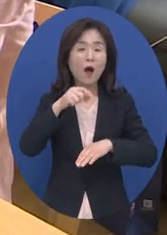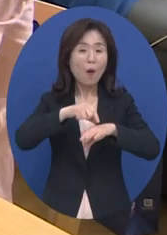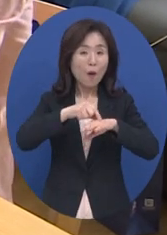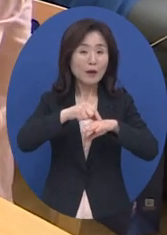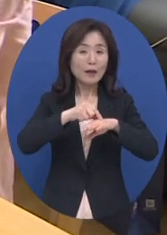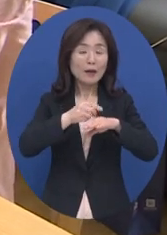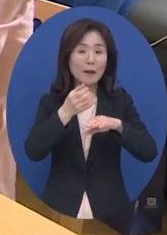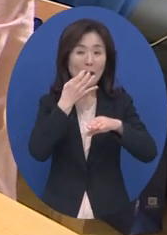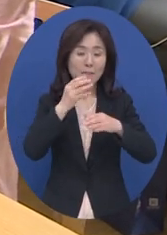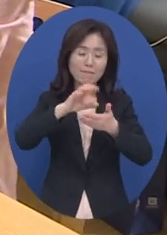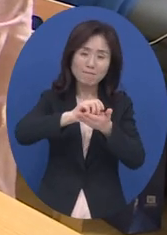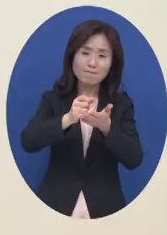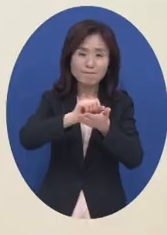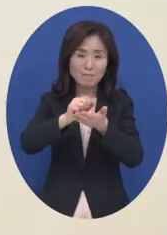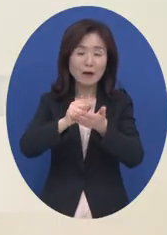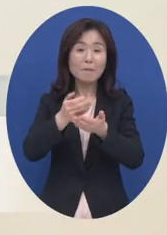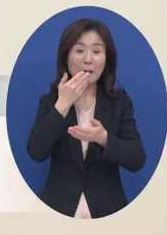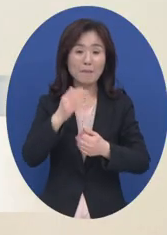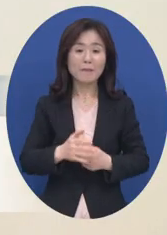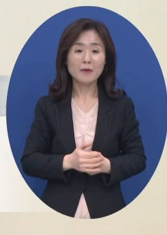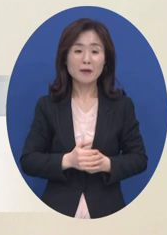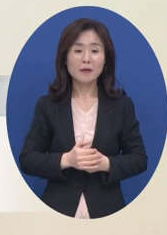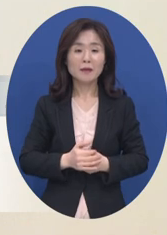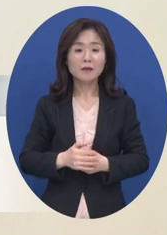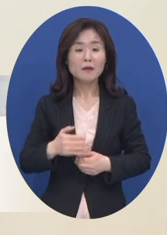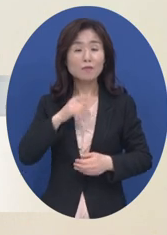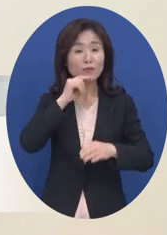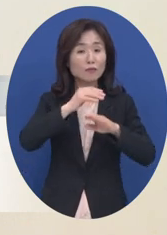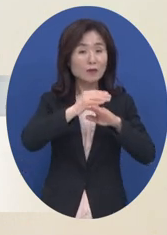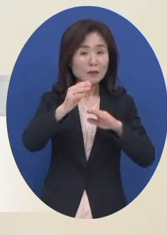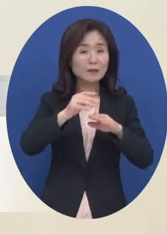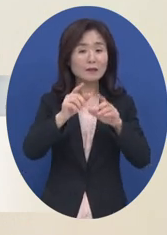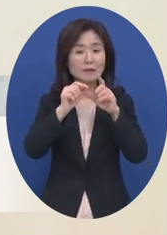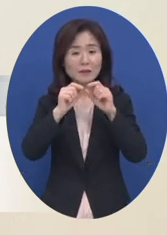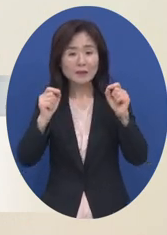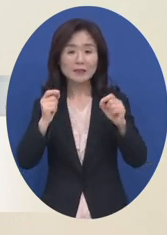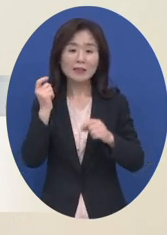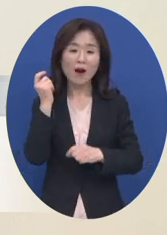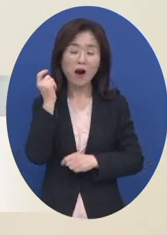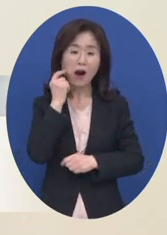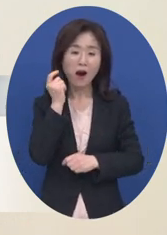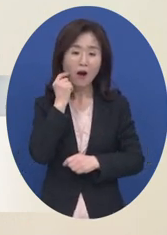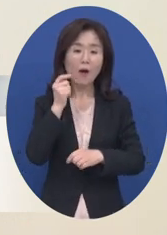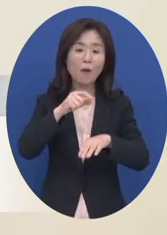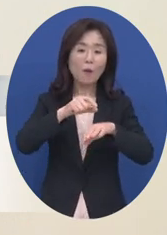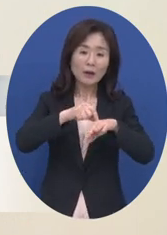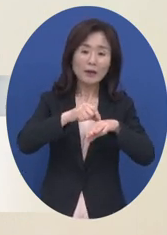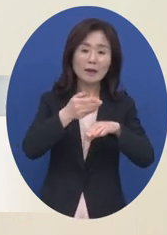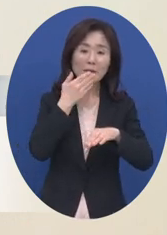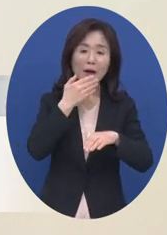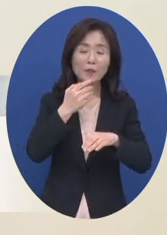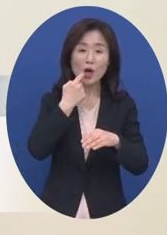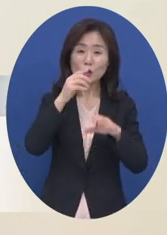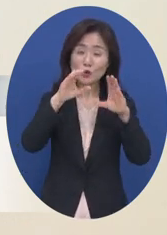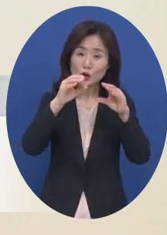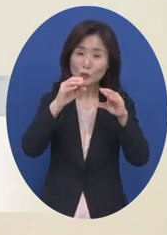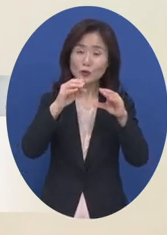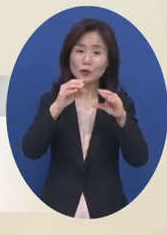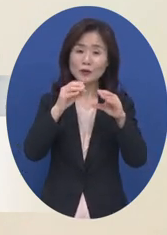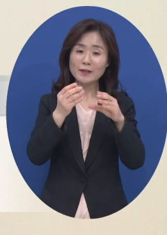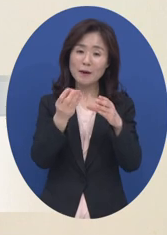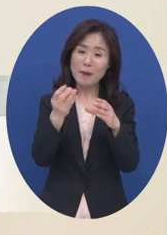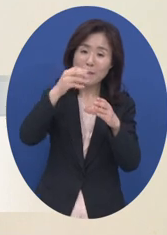먹었던 그 맛입니다 전북 감시용 인자 보게 마감 카톡 정 방을 좀 맛나서 계속 시켜